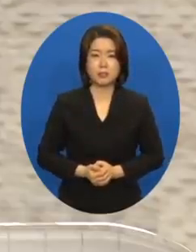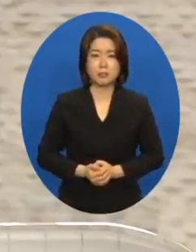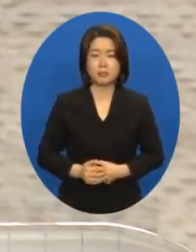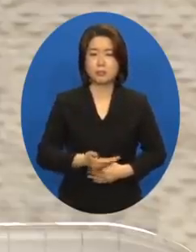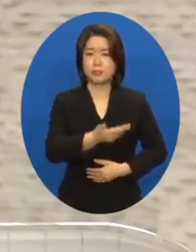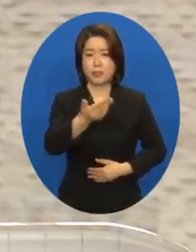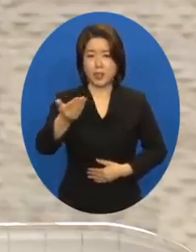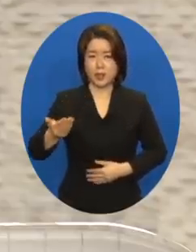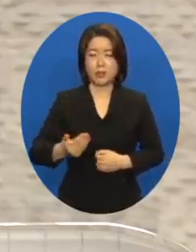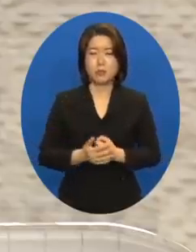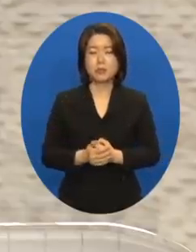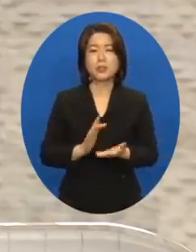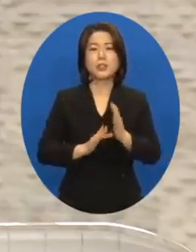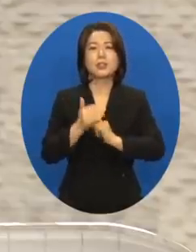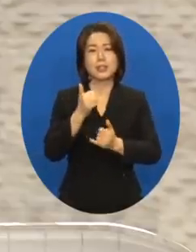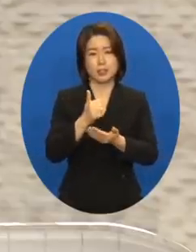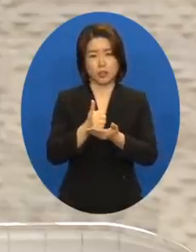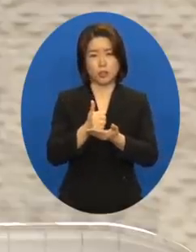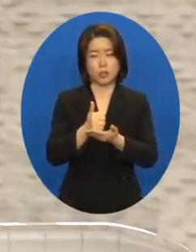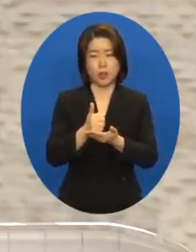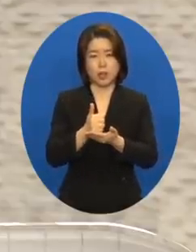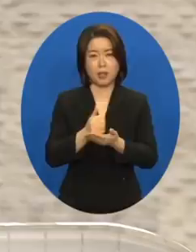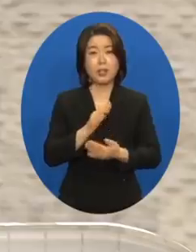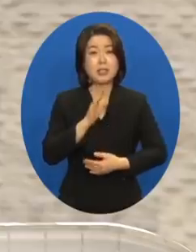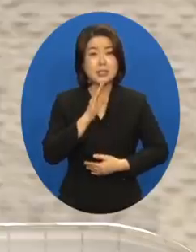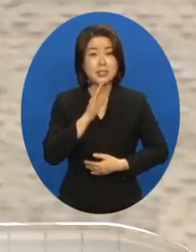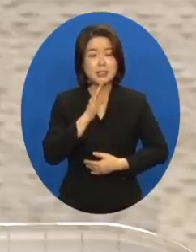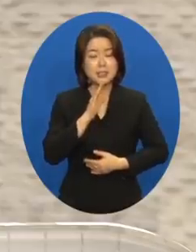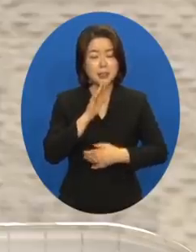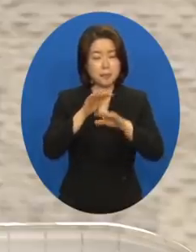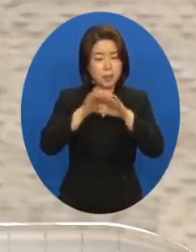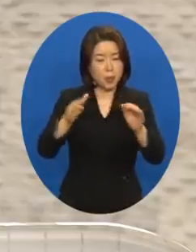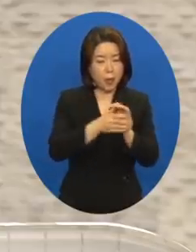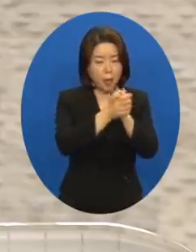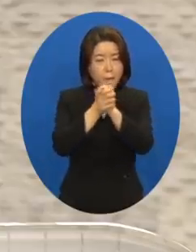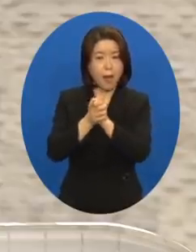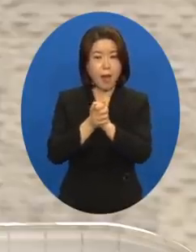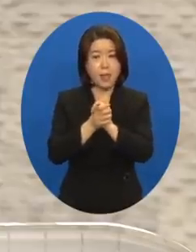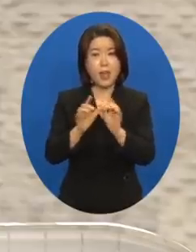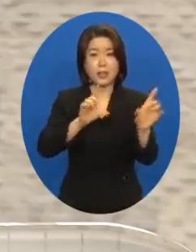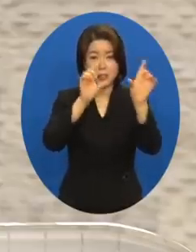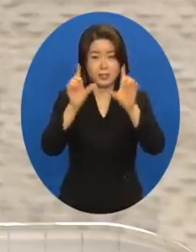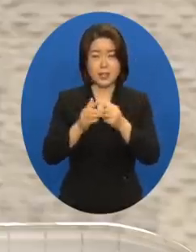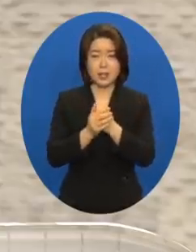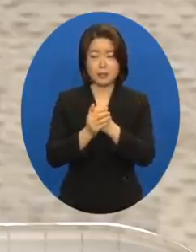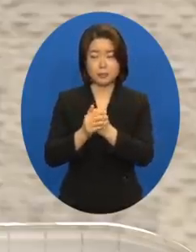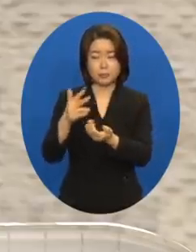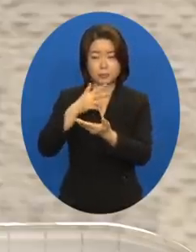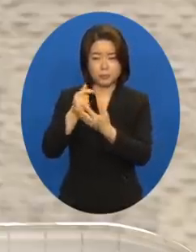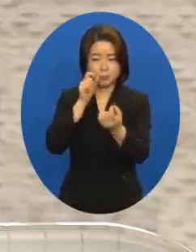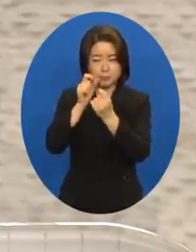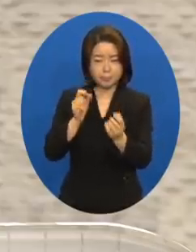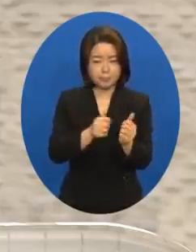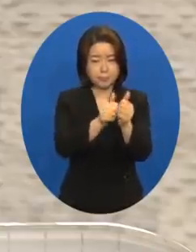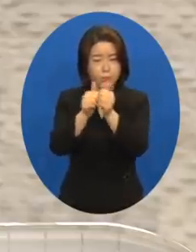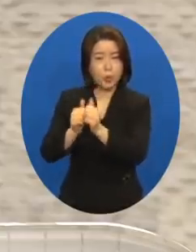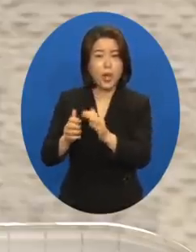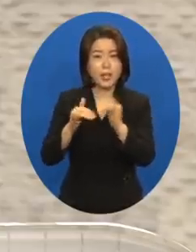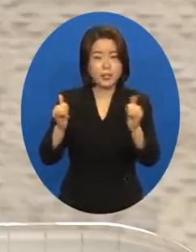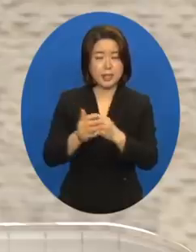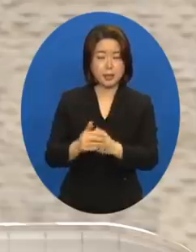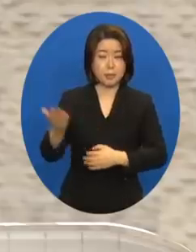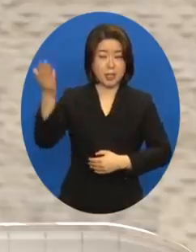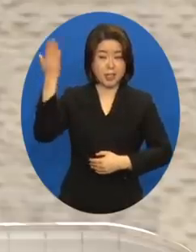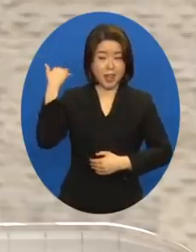여러분 예수님과 정말 화해하는 3 주님과 친밀한 동행하는 삶을 전해 는